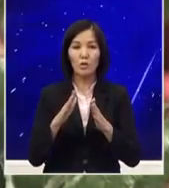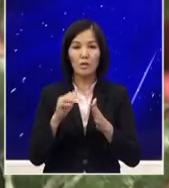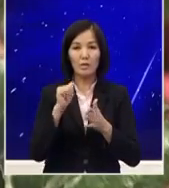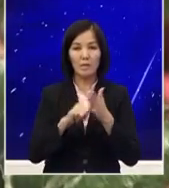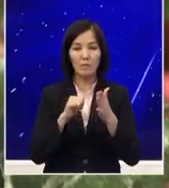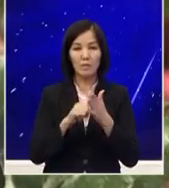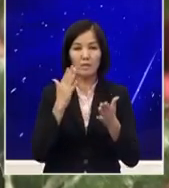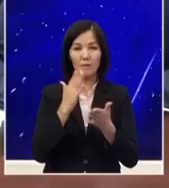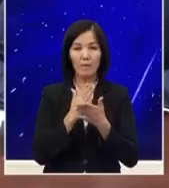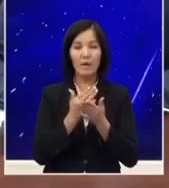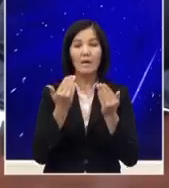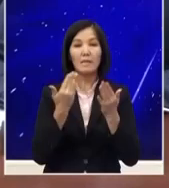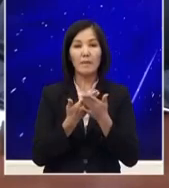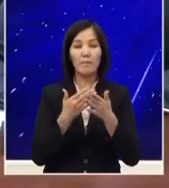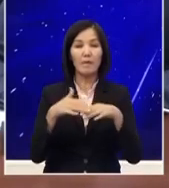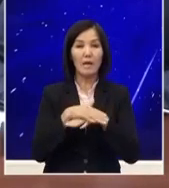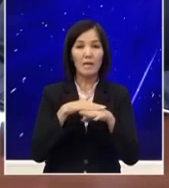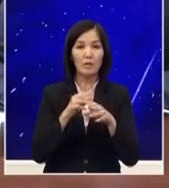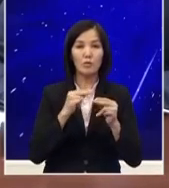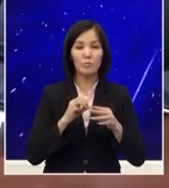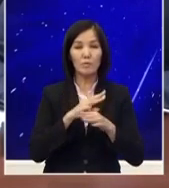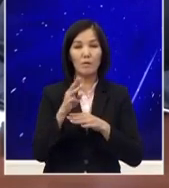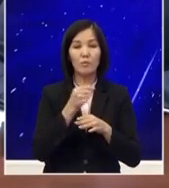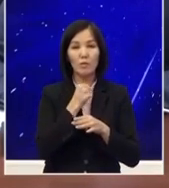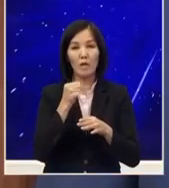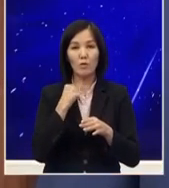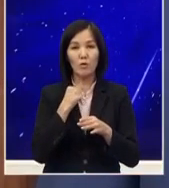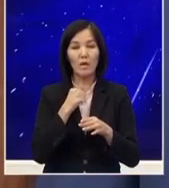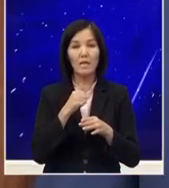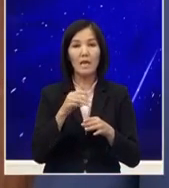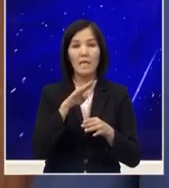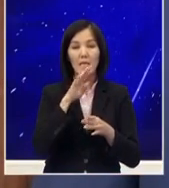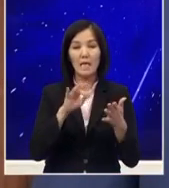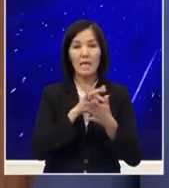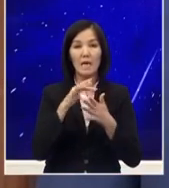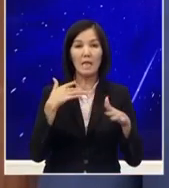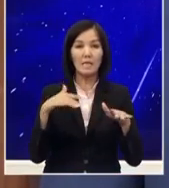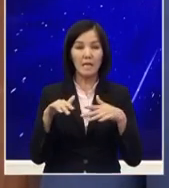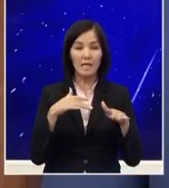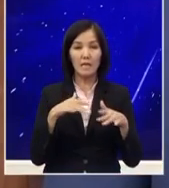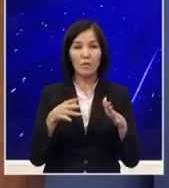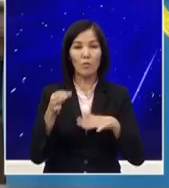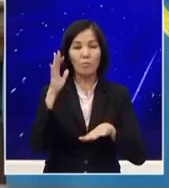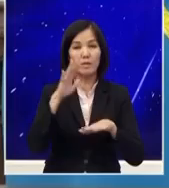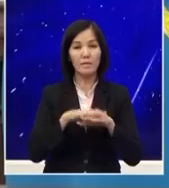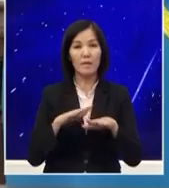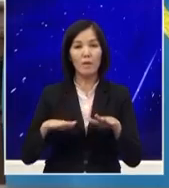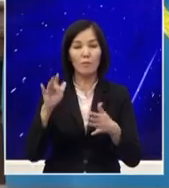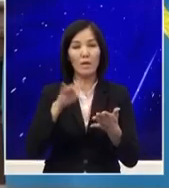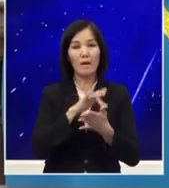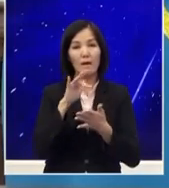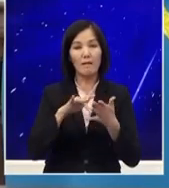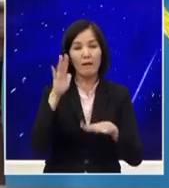отырғанының нәтижесі. Әсіресе халықты жұмыспен қамтуға Талдықорған Текелі қалалары салғырттық танытып отыр. Осы ретте облыс әкімі аудан қала